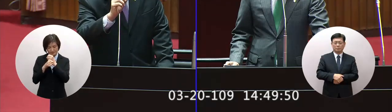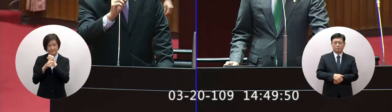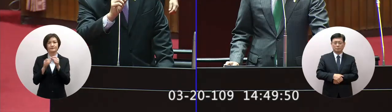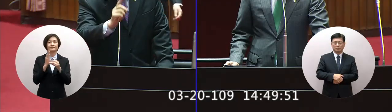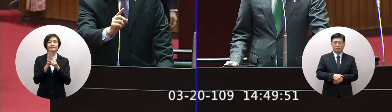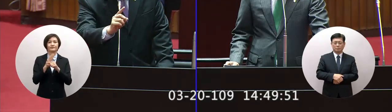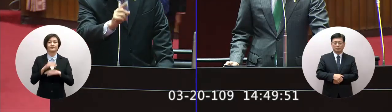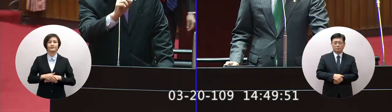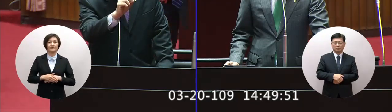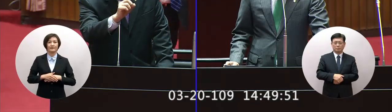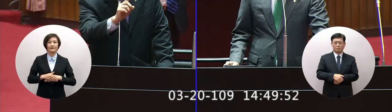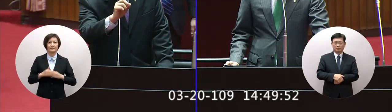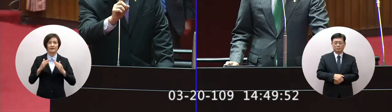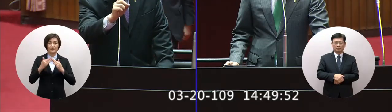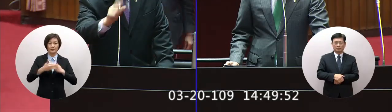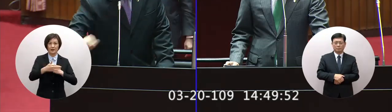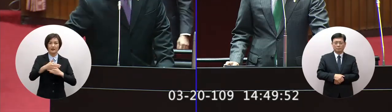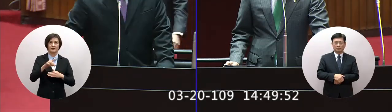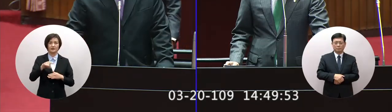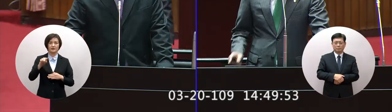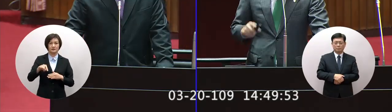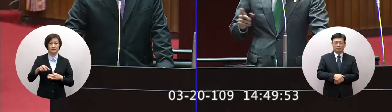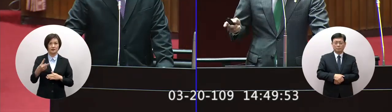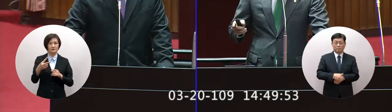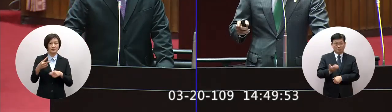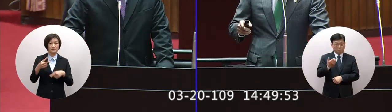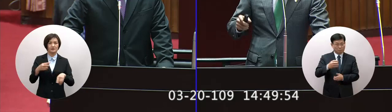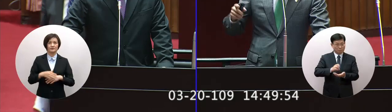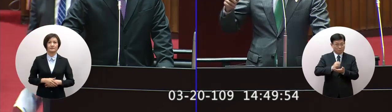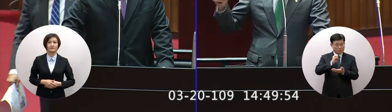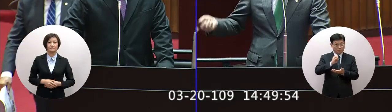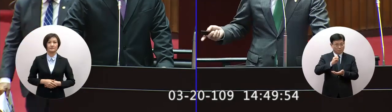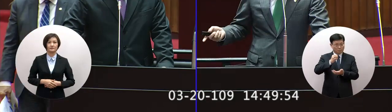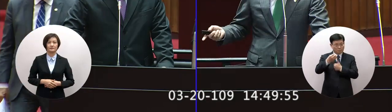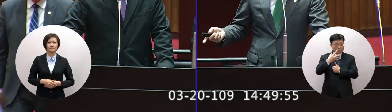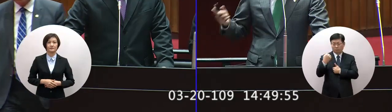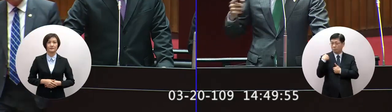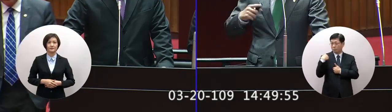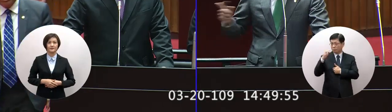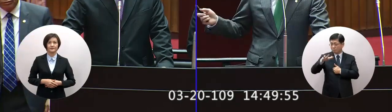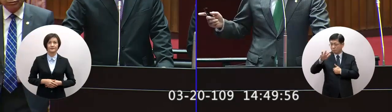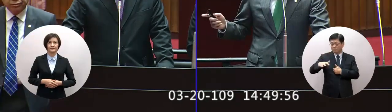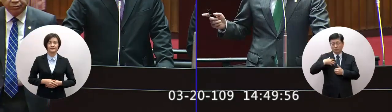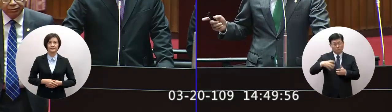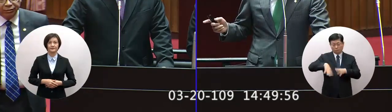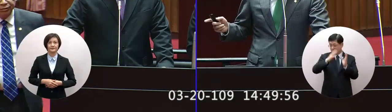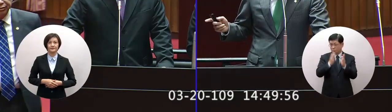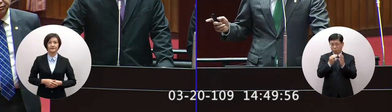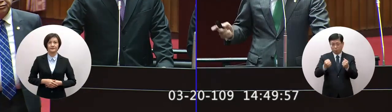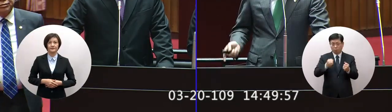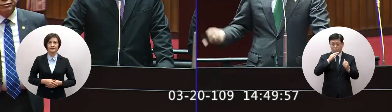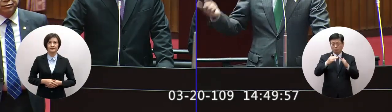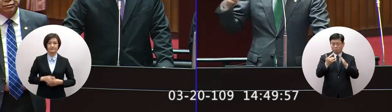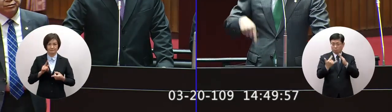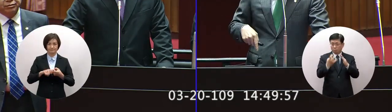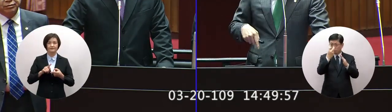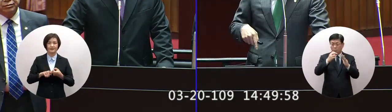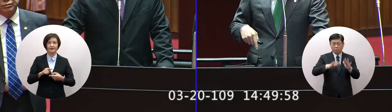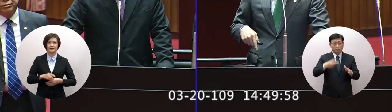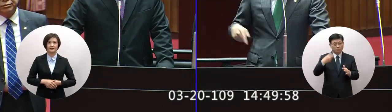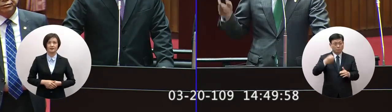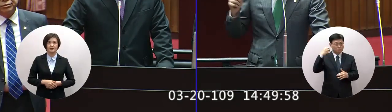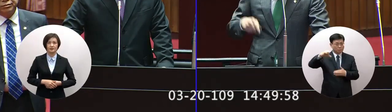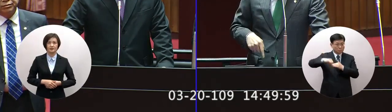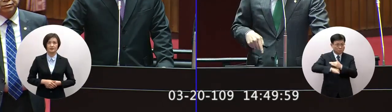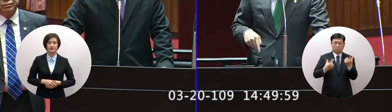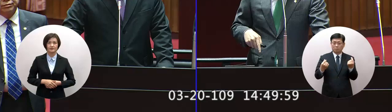然后在居家隔离的是1200多个人。 可是刚才提到，昨天已经8000多人，这全部都居家检疫嘛，对不对？ 啊，对。 今天又有一